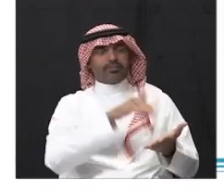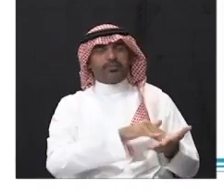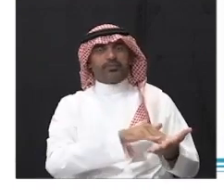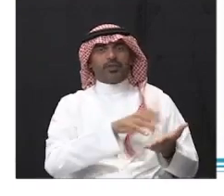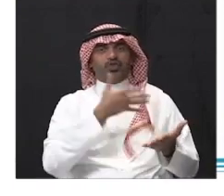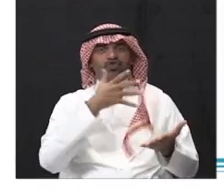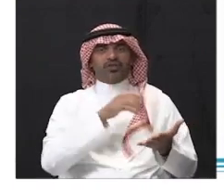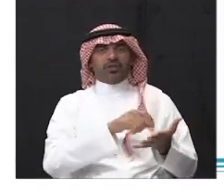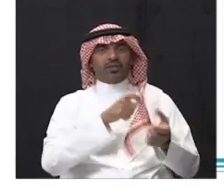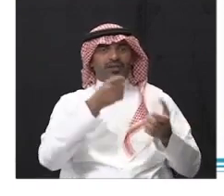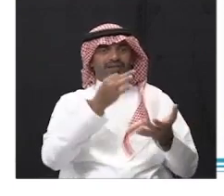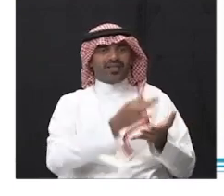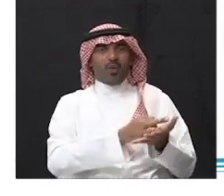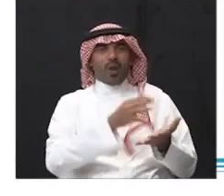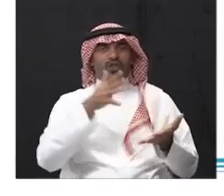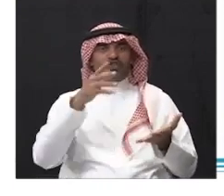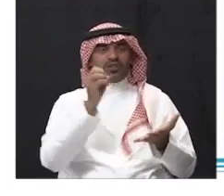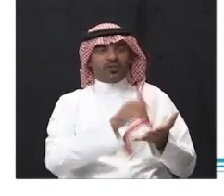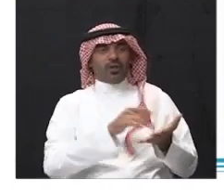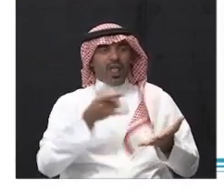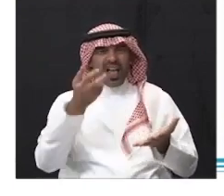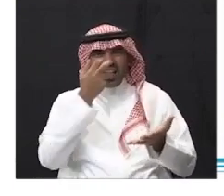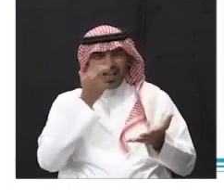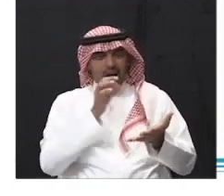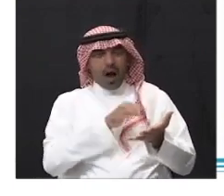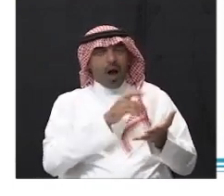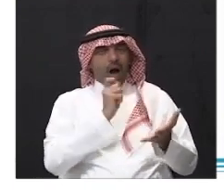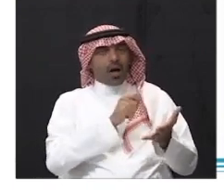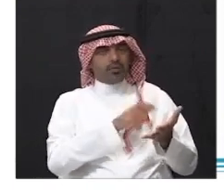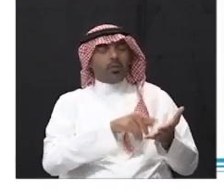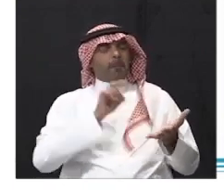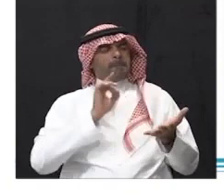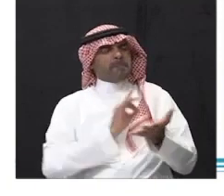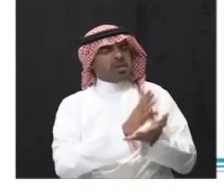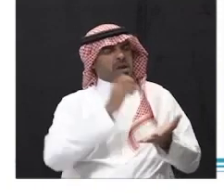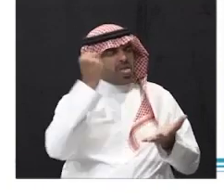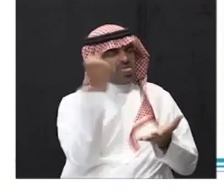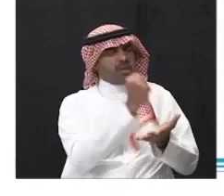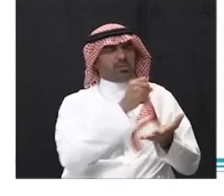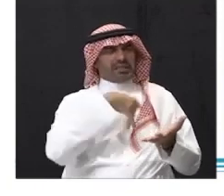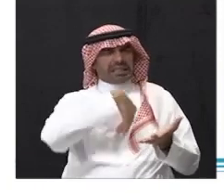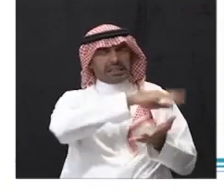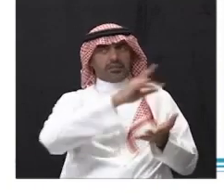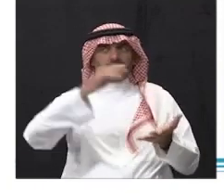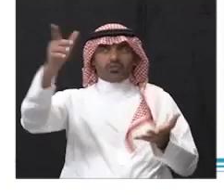إبادتهم أو إذابتهم في المجتمع الجديد. أمثلة: ما